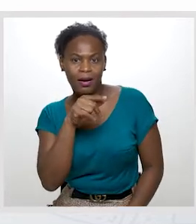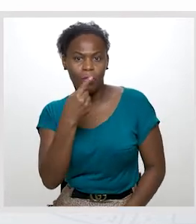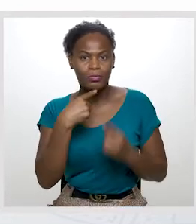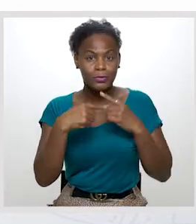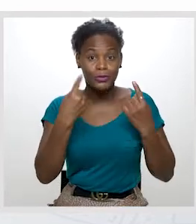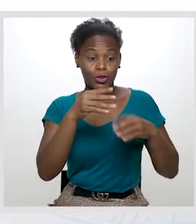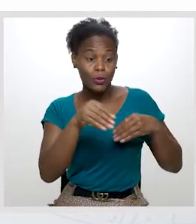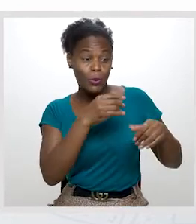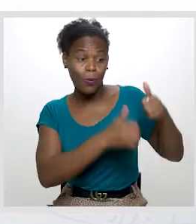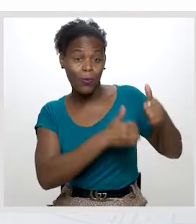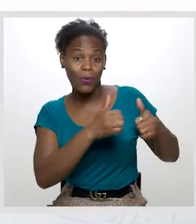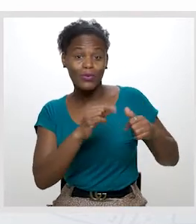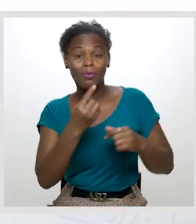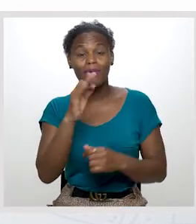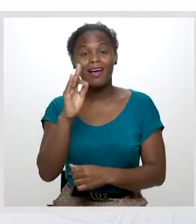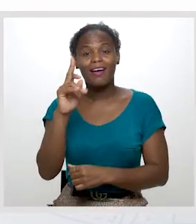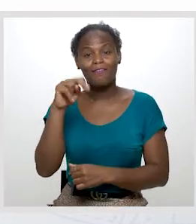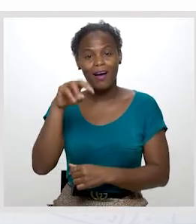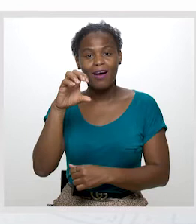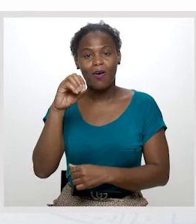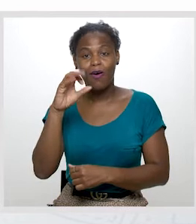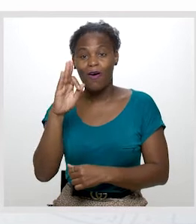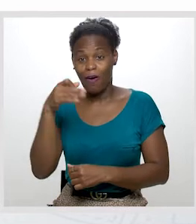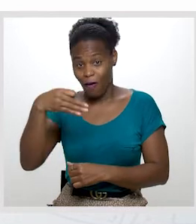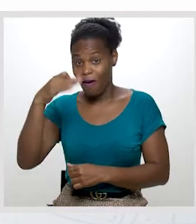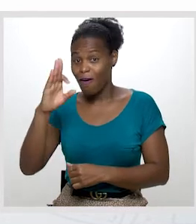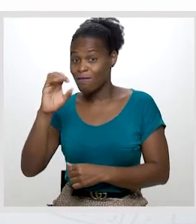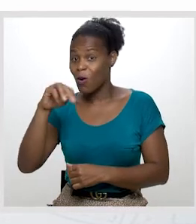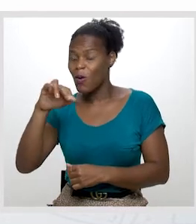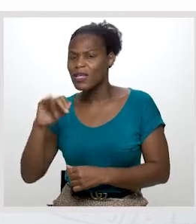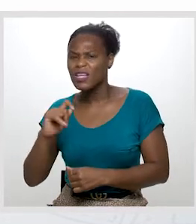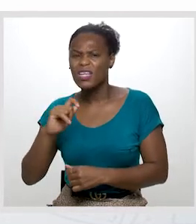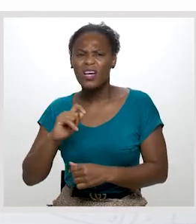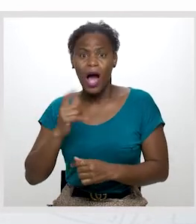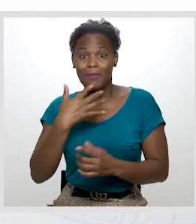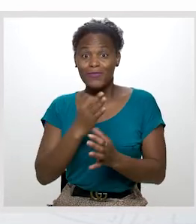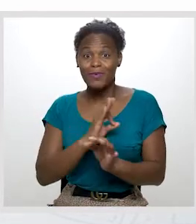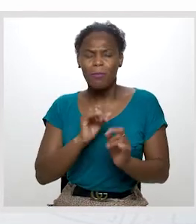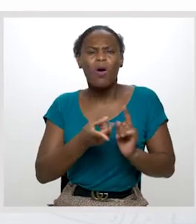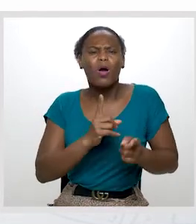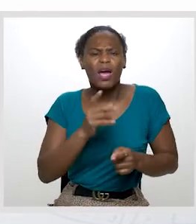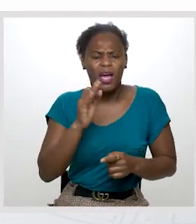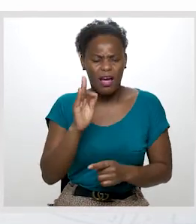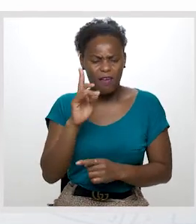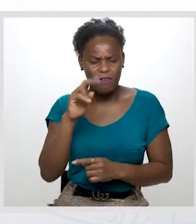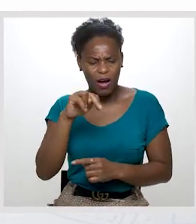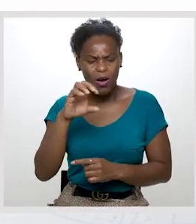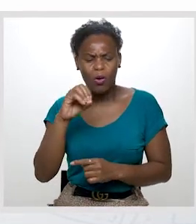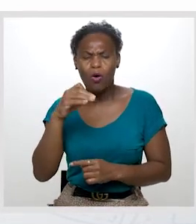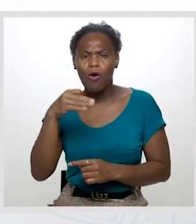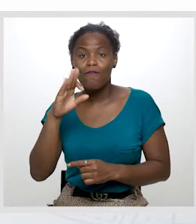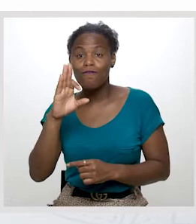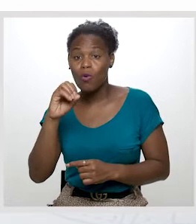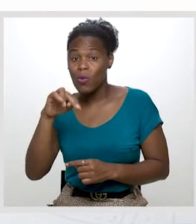Et regardez, une annonce pour un jeu concours sur la francophonie. Génial! Qu'est-ce que c'est la francophonie?